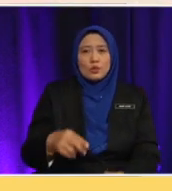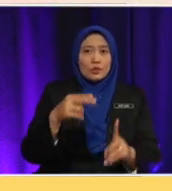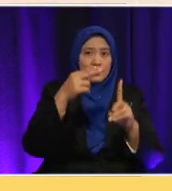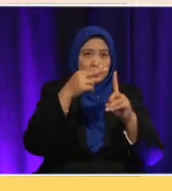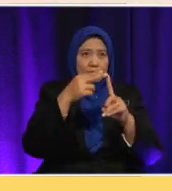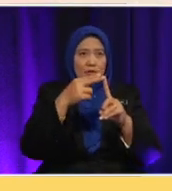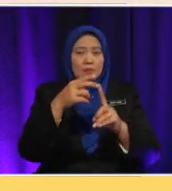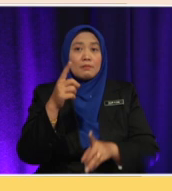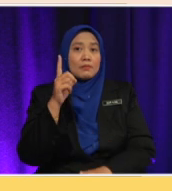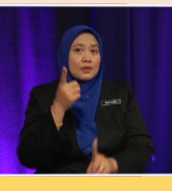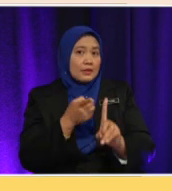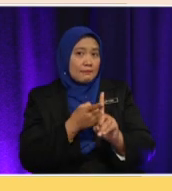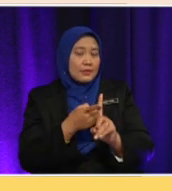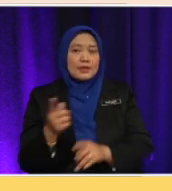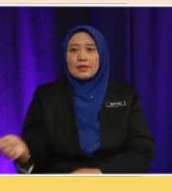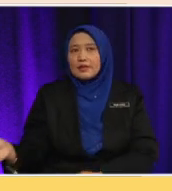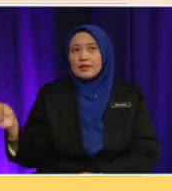adalah tenaga kebegantungan